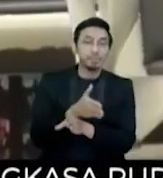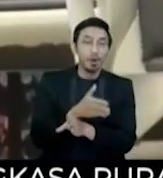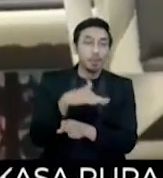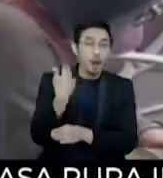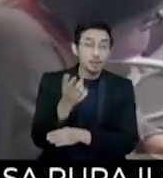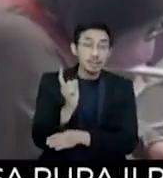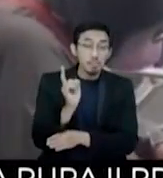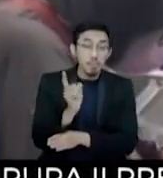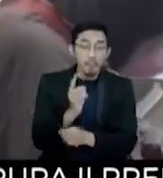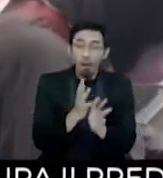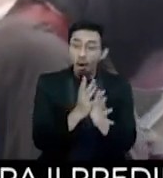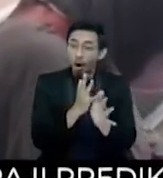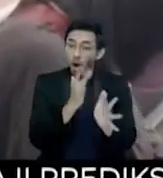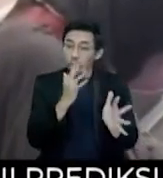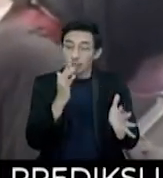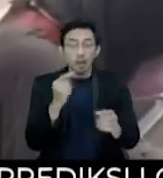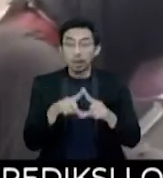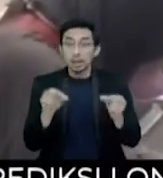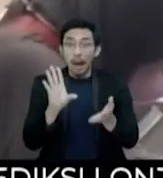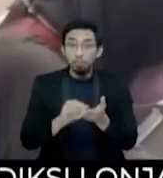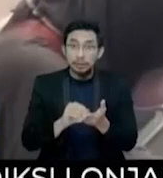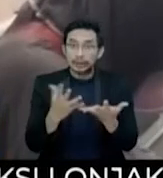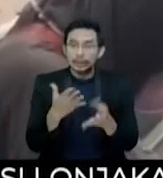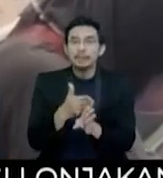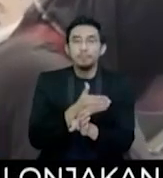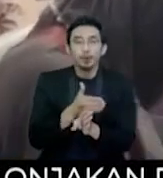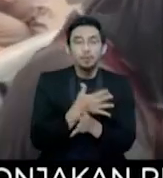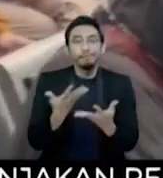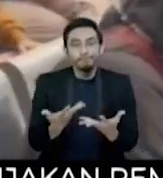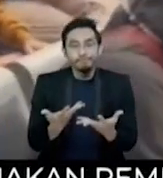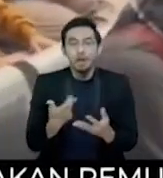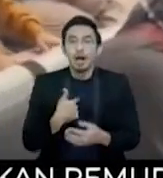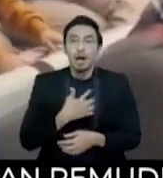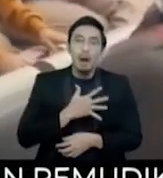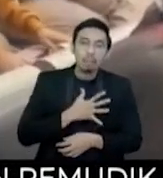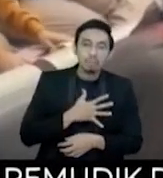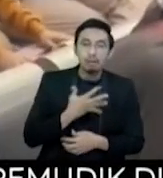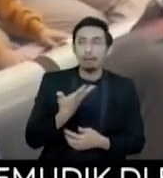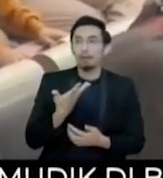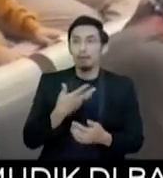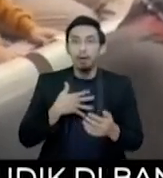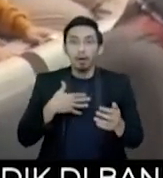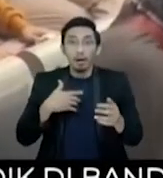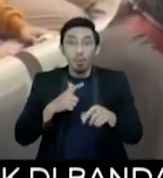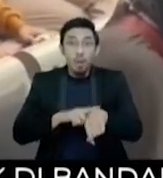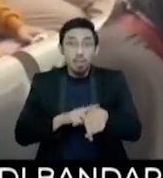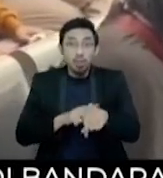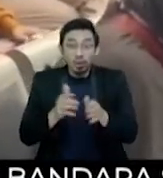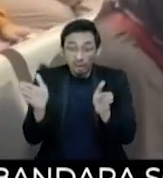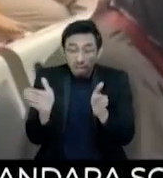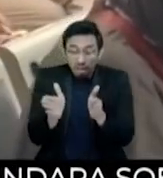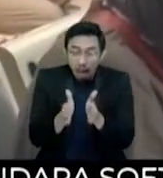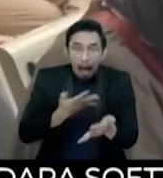kereta. Karena takut nanti akhir-akhir nggak dapat tiket ya, kebetulan juga kerjaannya lebih fleksibel, jadi pas ada